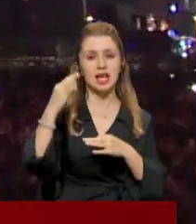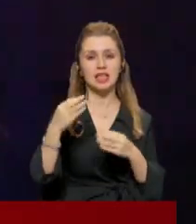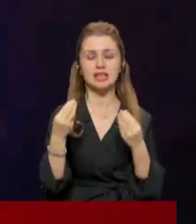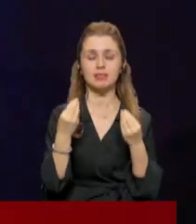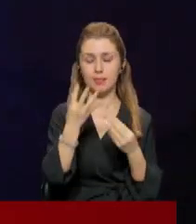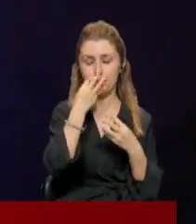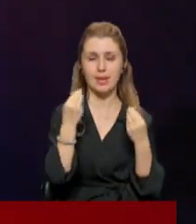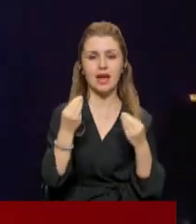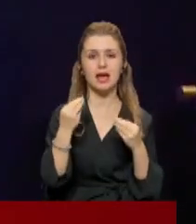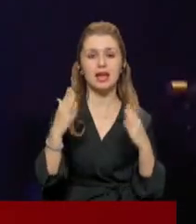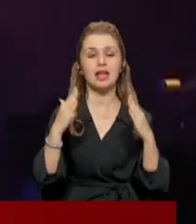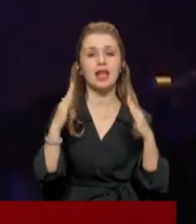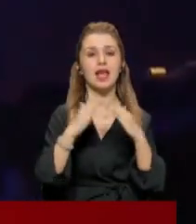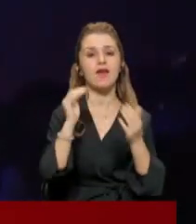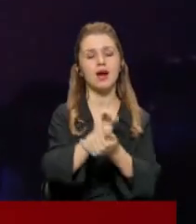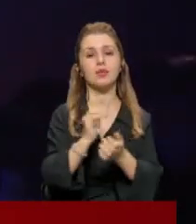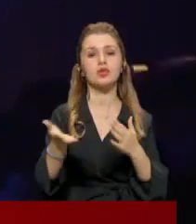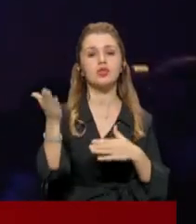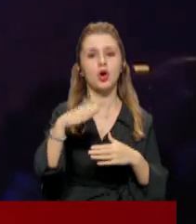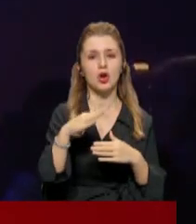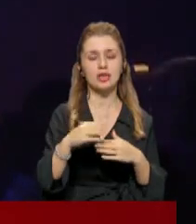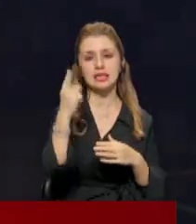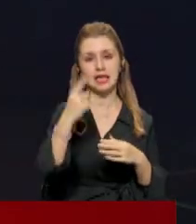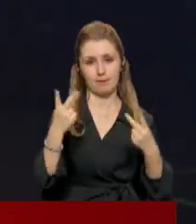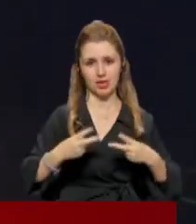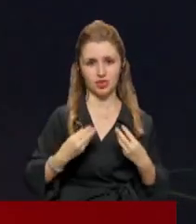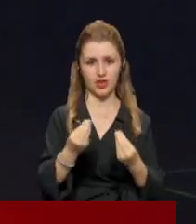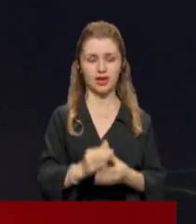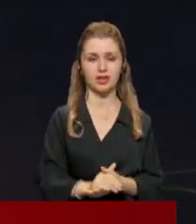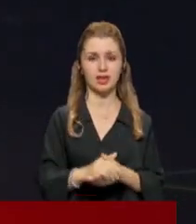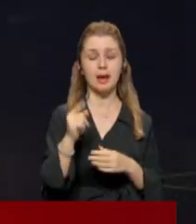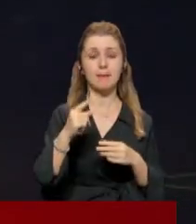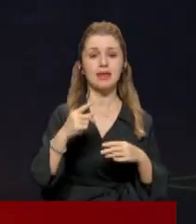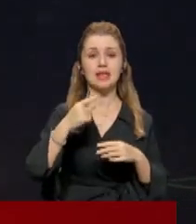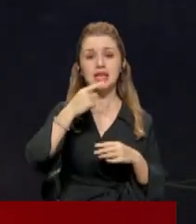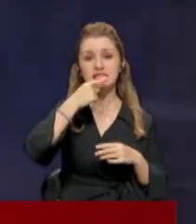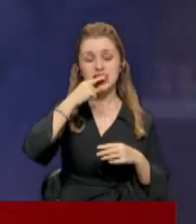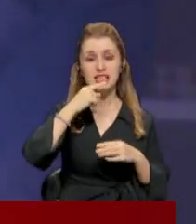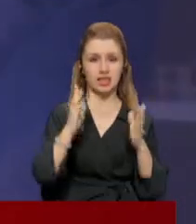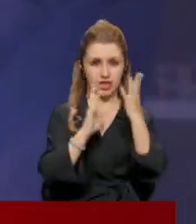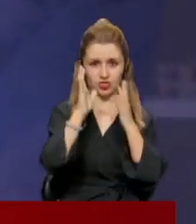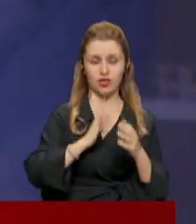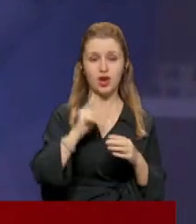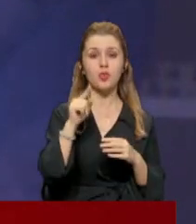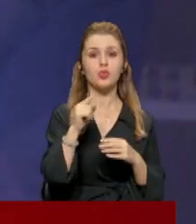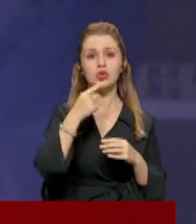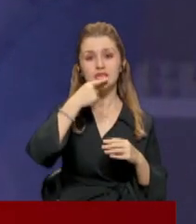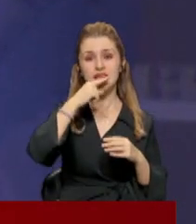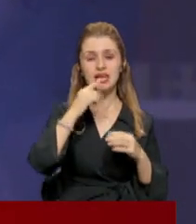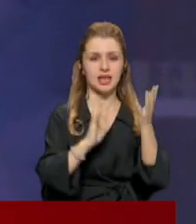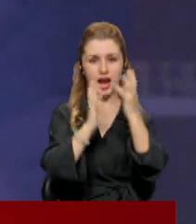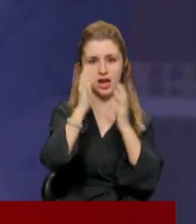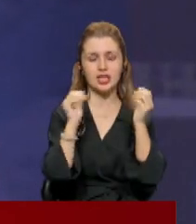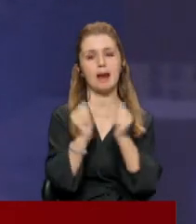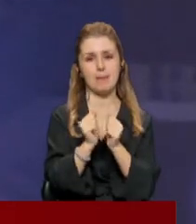Gülşen, ev hapsi kararı sonrası ilk kez mesaj verdi. Sana bir zeytin fidanımız var. Bu zeytin